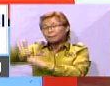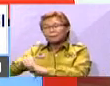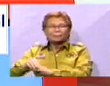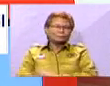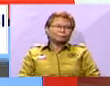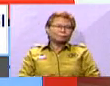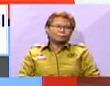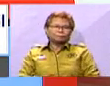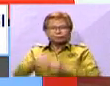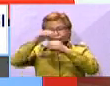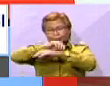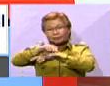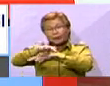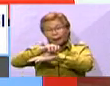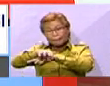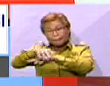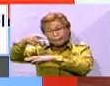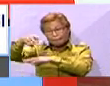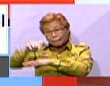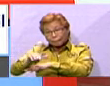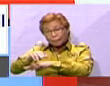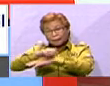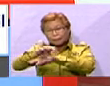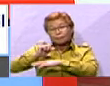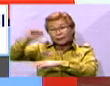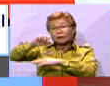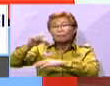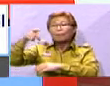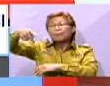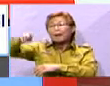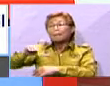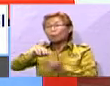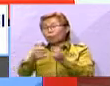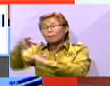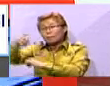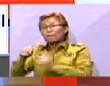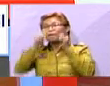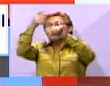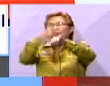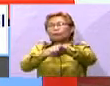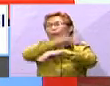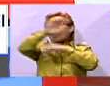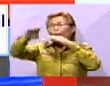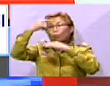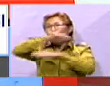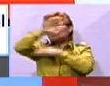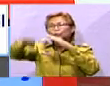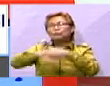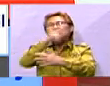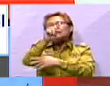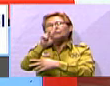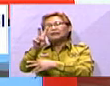perutusan dan amanat Merdeka oleh Perdana Menteri ini julung-julung kali diadakan untuk siaran semua stesen televisyen